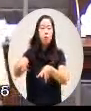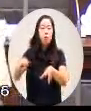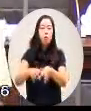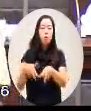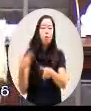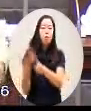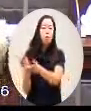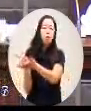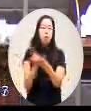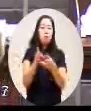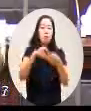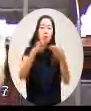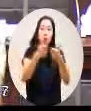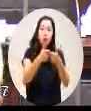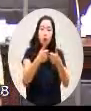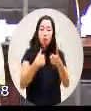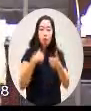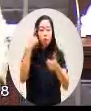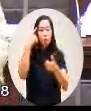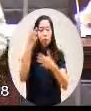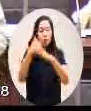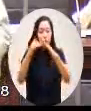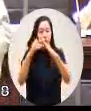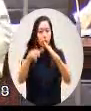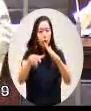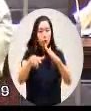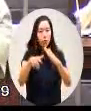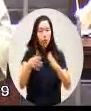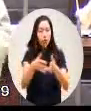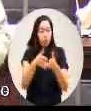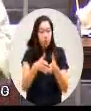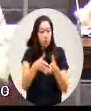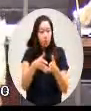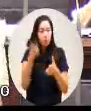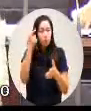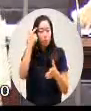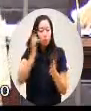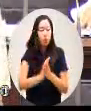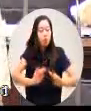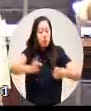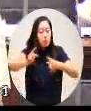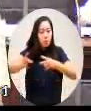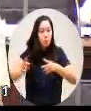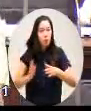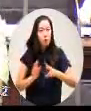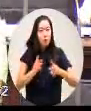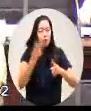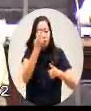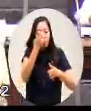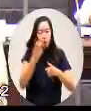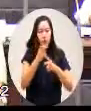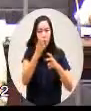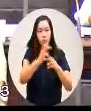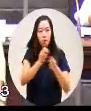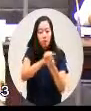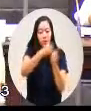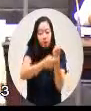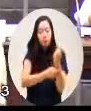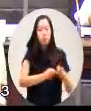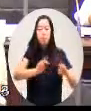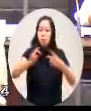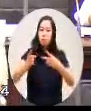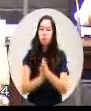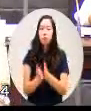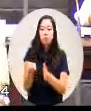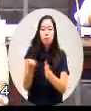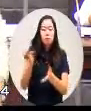学工会啊，我感觉咱的学校多爱。来修改这个管理办法啊！另外，拄只安议